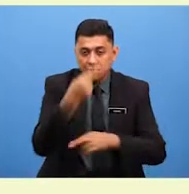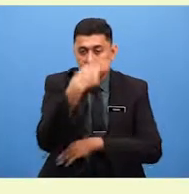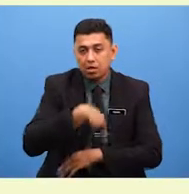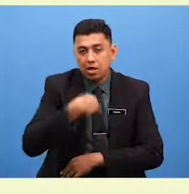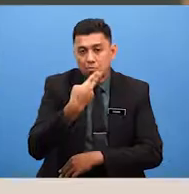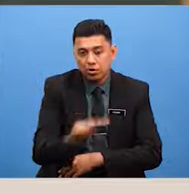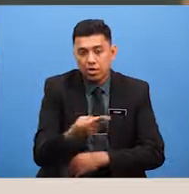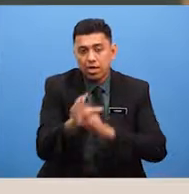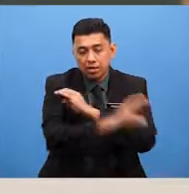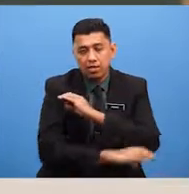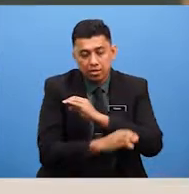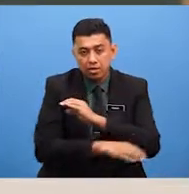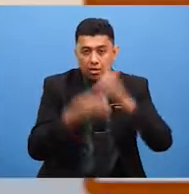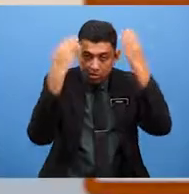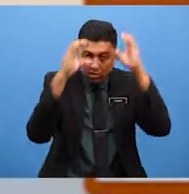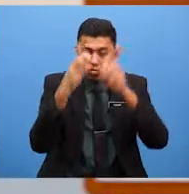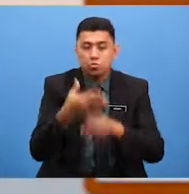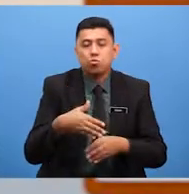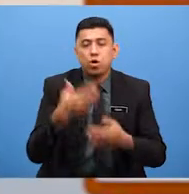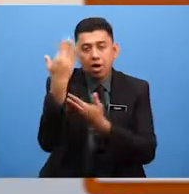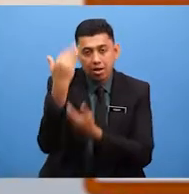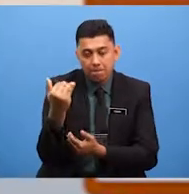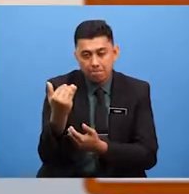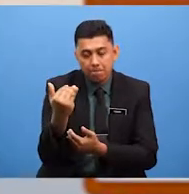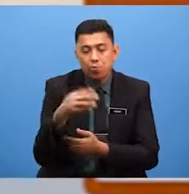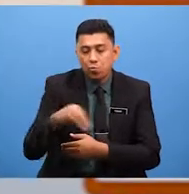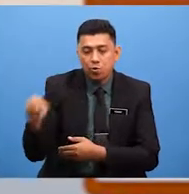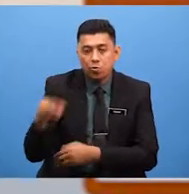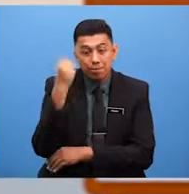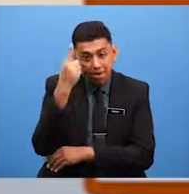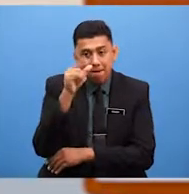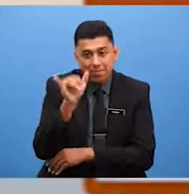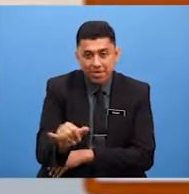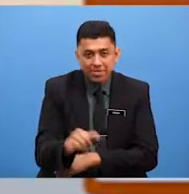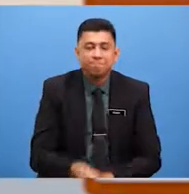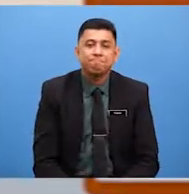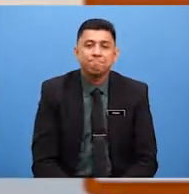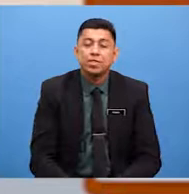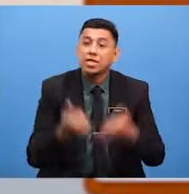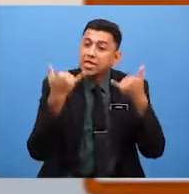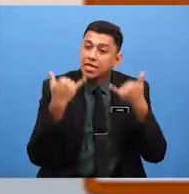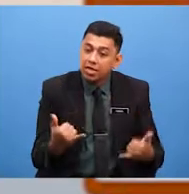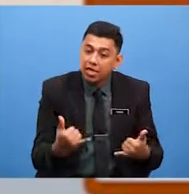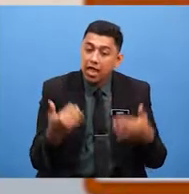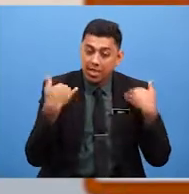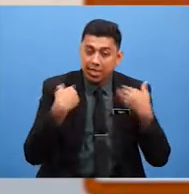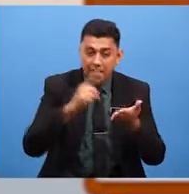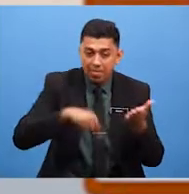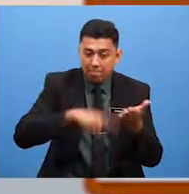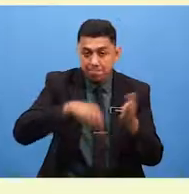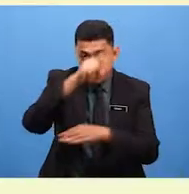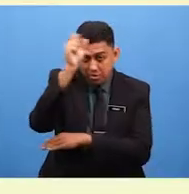negara. Cikgu berharap murid-murid faham, ya. Sekarang, ada apa-apa